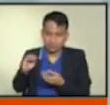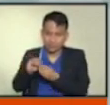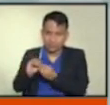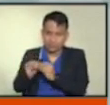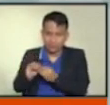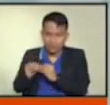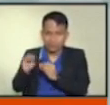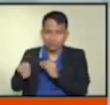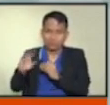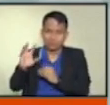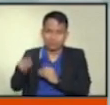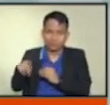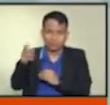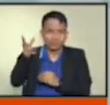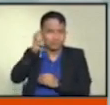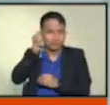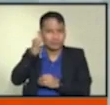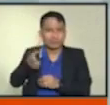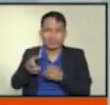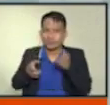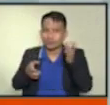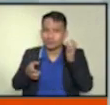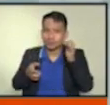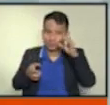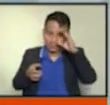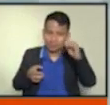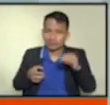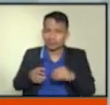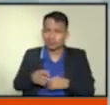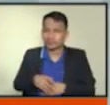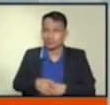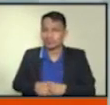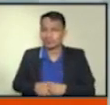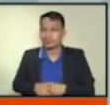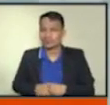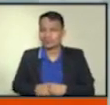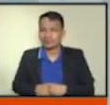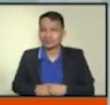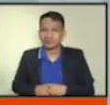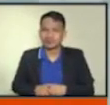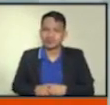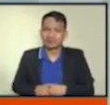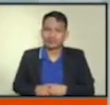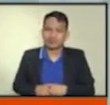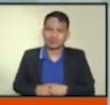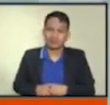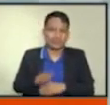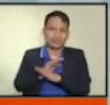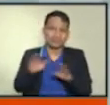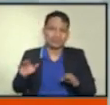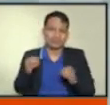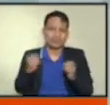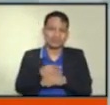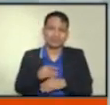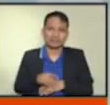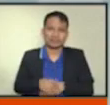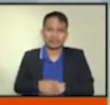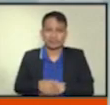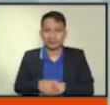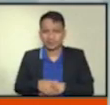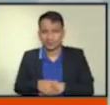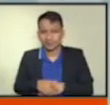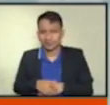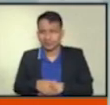nyo, laplapan nyo sa cellphone na narinig nitong si Mister. Hindi po yung totoong chup-chup-chup na ganyan na sinasabi niya, hindi po ako natatakot. Paano niya alam na kami